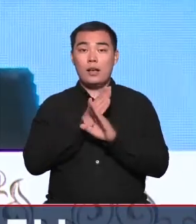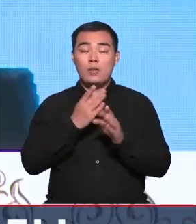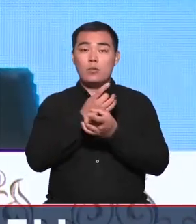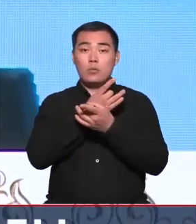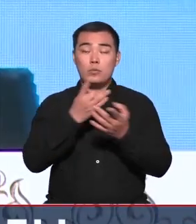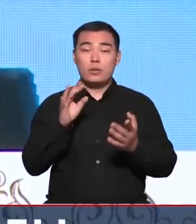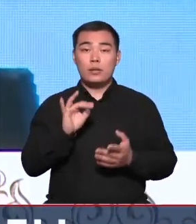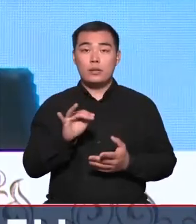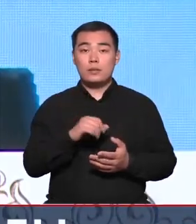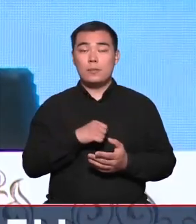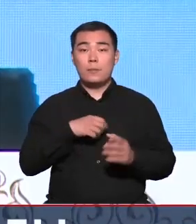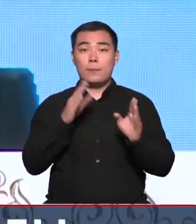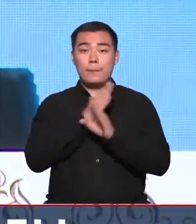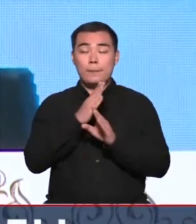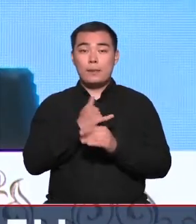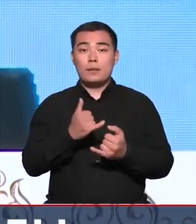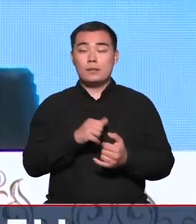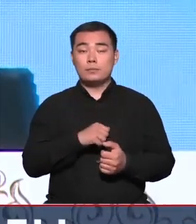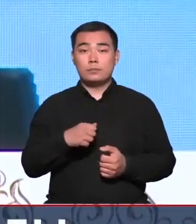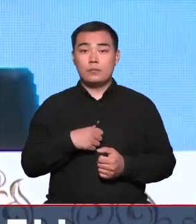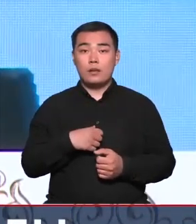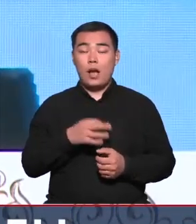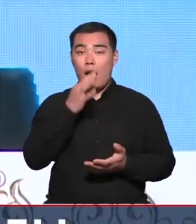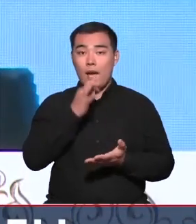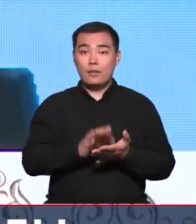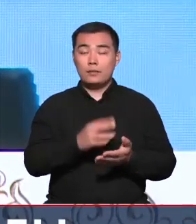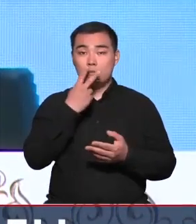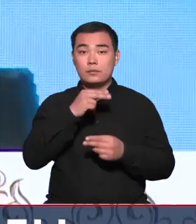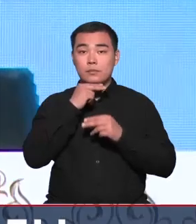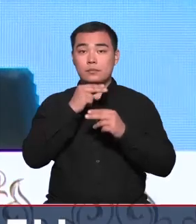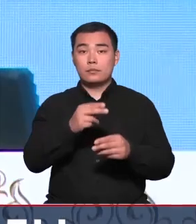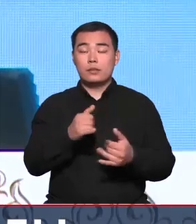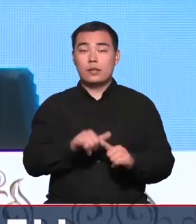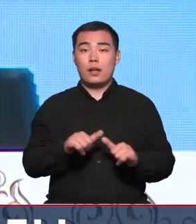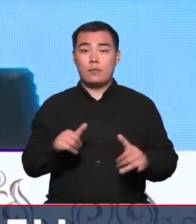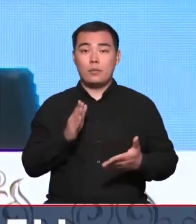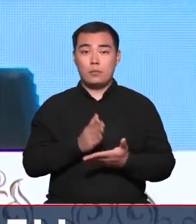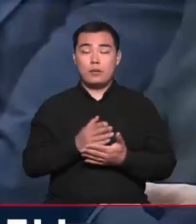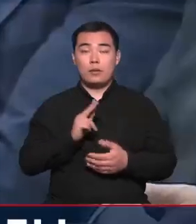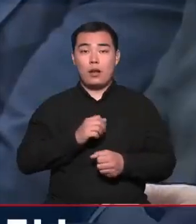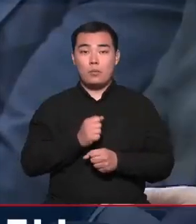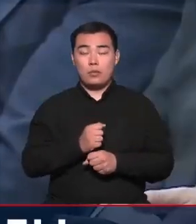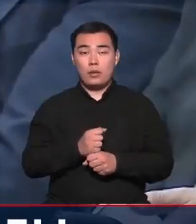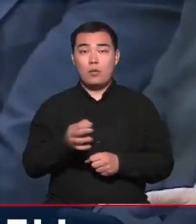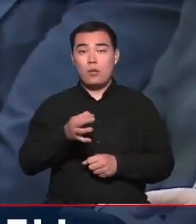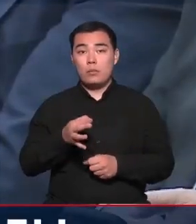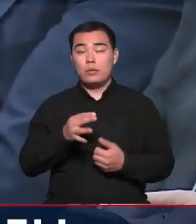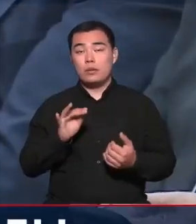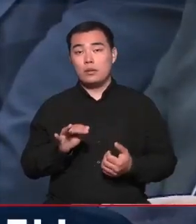мәдениетін және табиғат пен қоршаған ортаға жауапкершілікпен қарауды арттыру мақсатында жасалады.